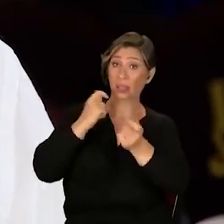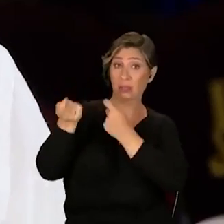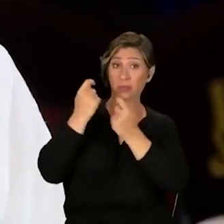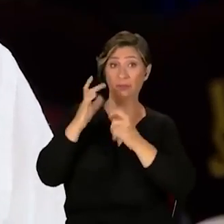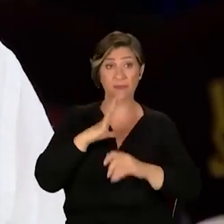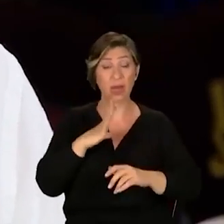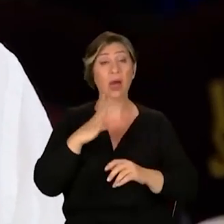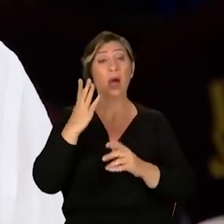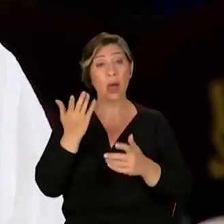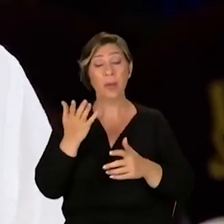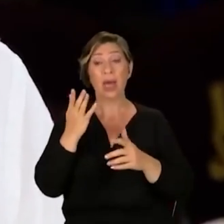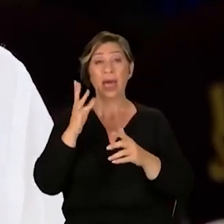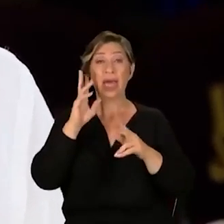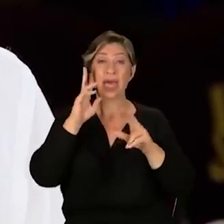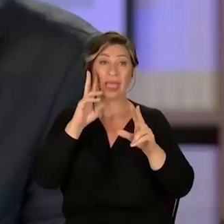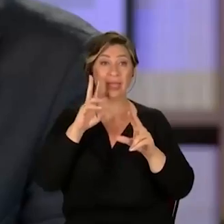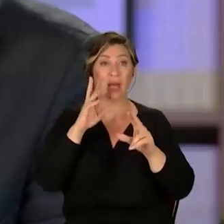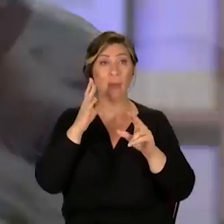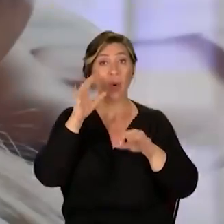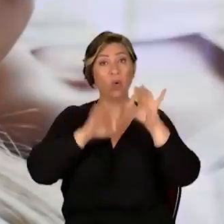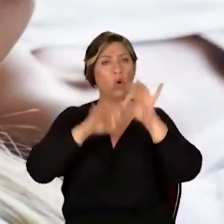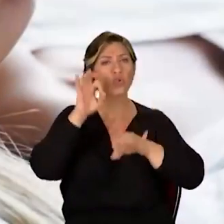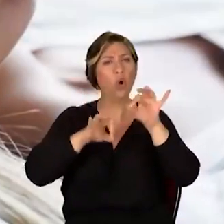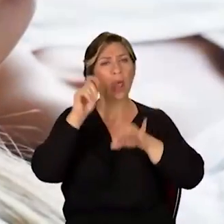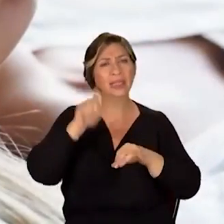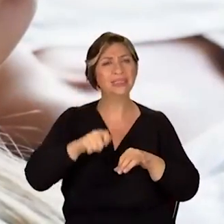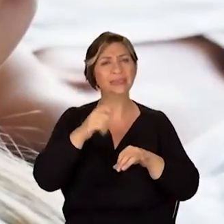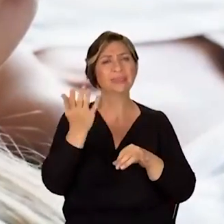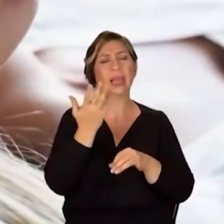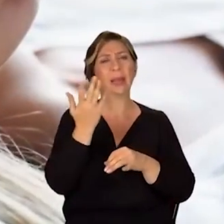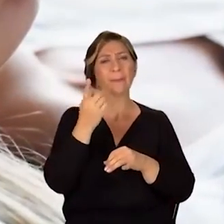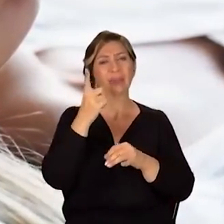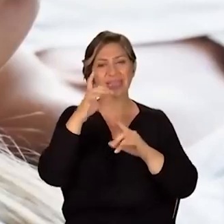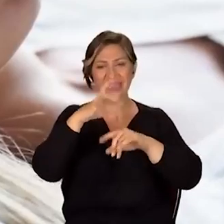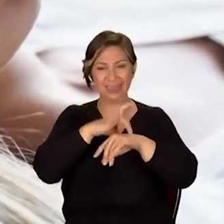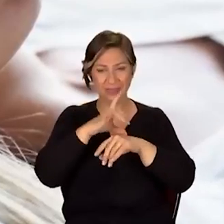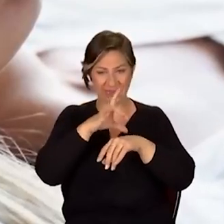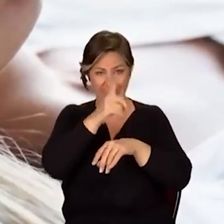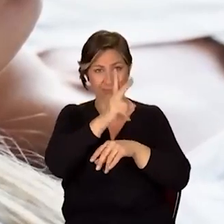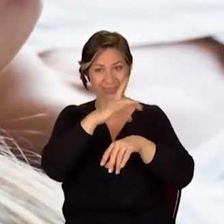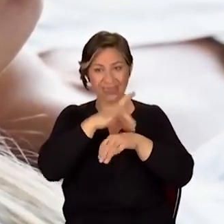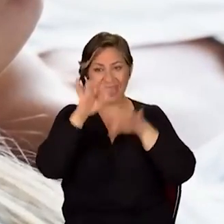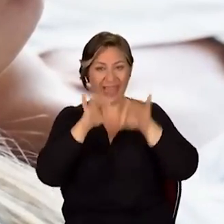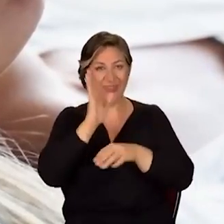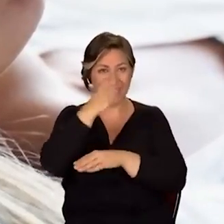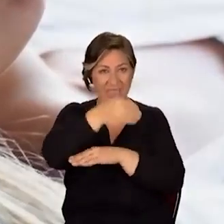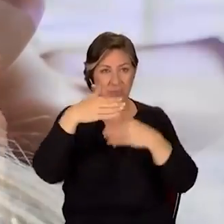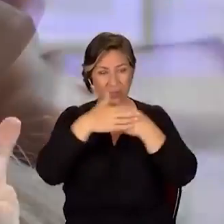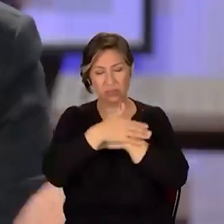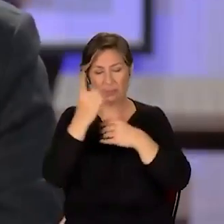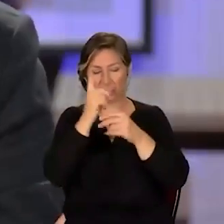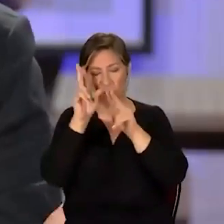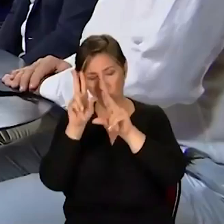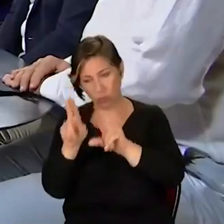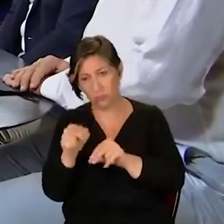değil. Ama yatırmak dersen... Ama genelde kontrol ettiğiniz, yani birisini tedavi merkezinizde gece birisini uyutuyor musunuz?